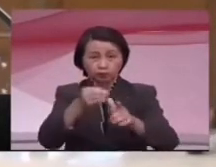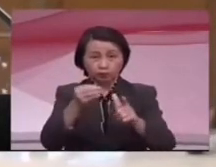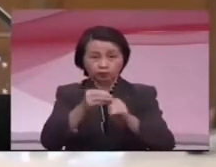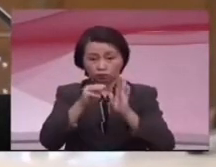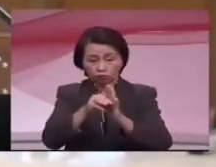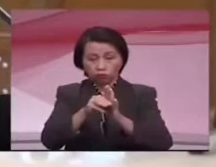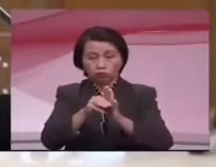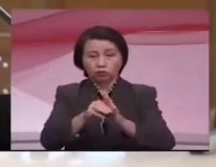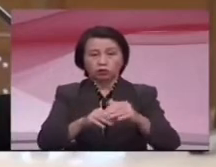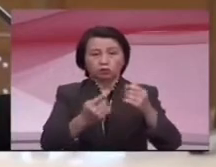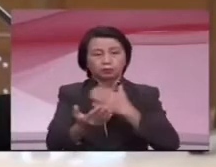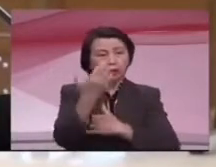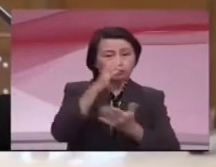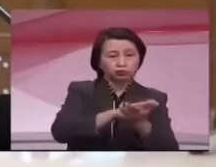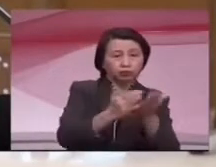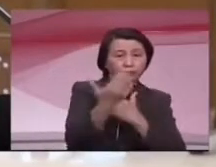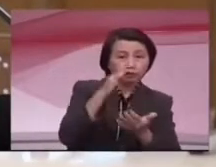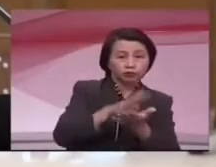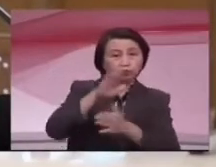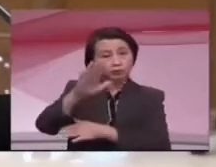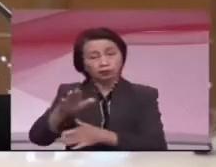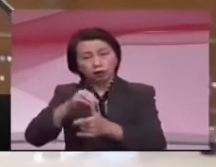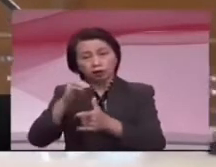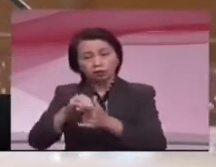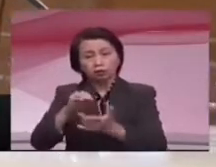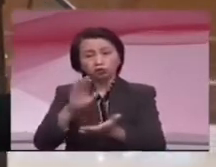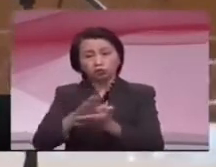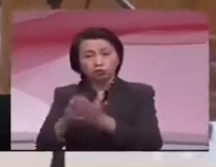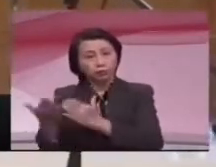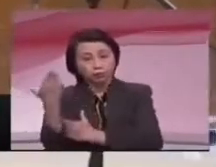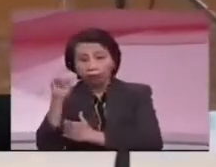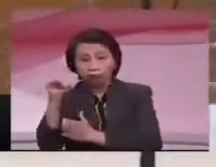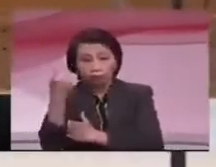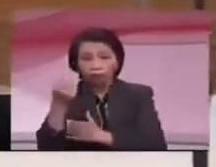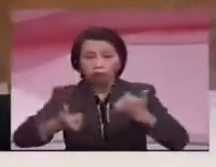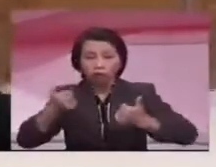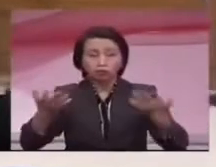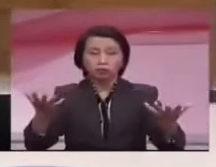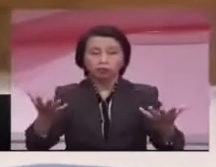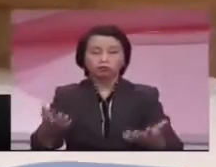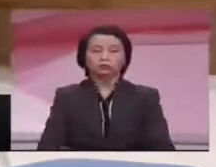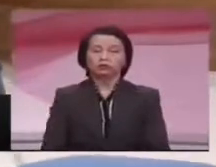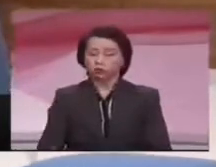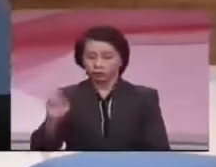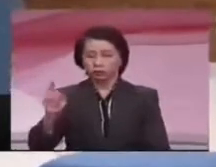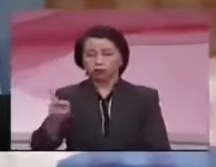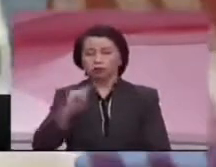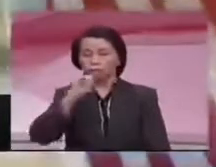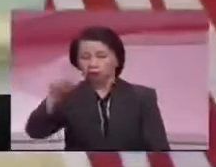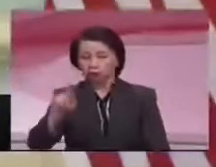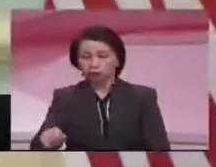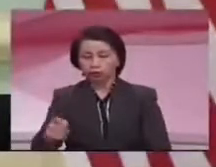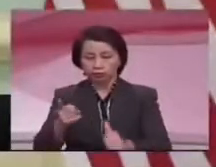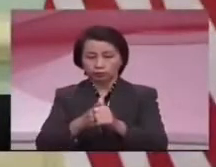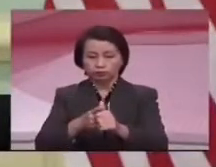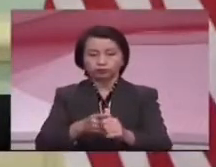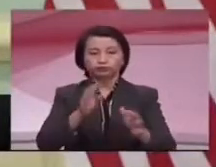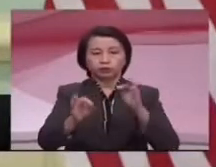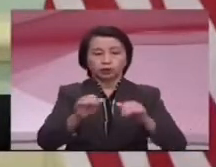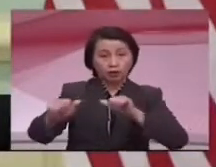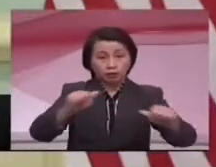tidak model A1 sesi 2 sesi pemilihan atau hanya satu saja terima kasih Oke so alam pertama aktiviti